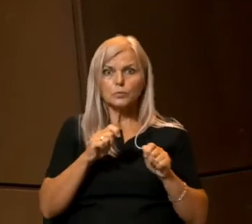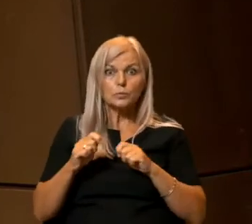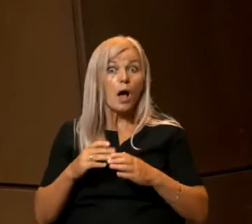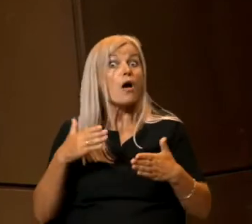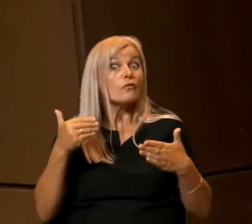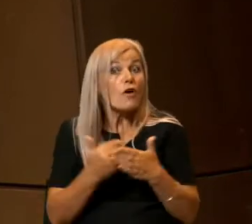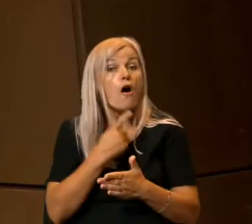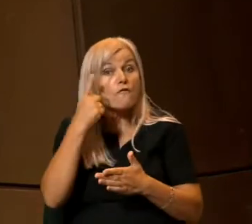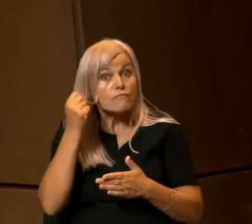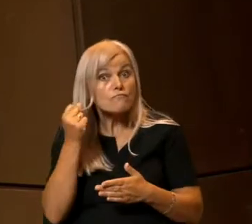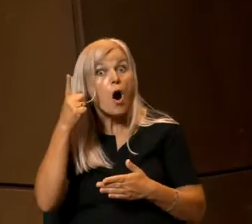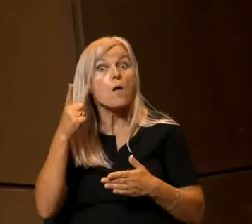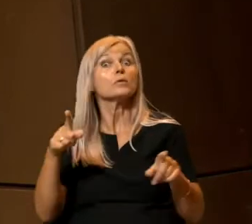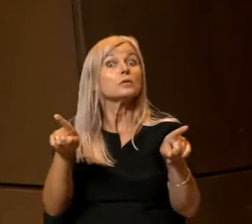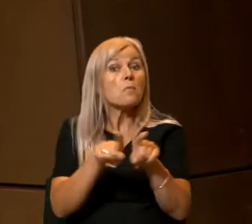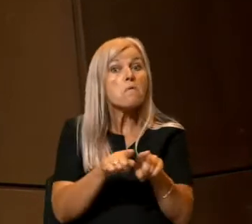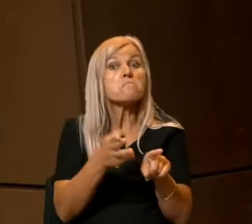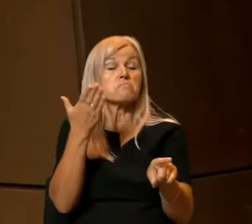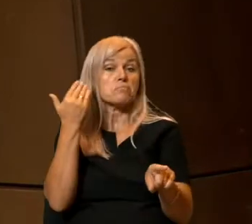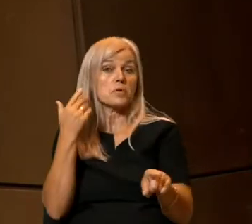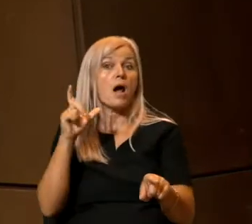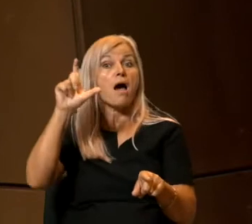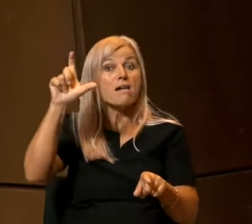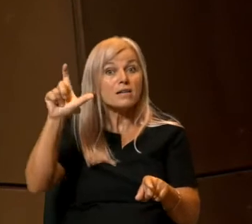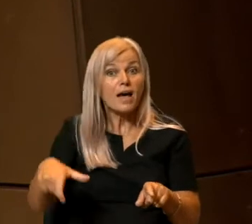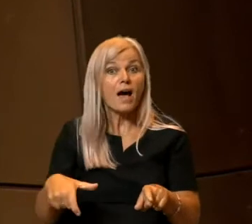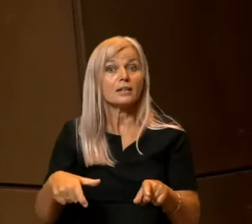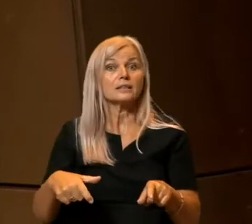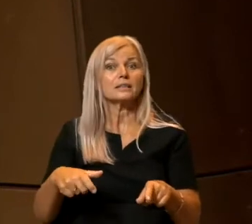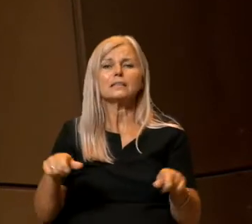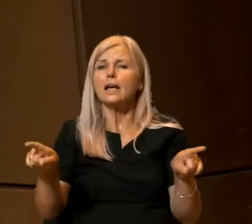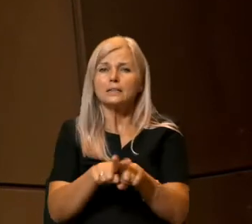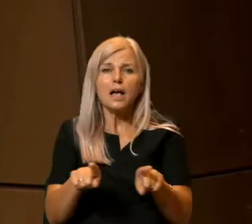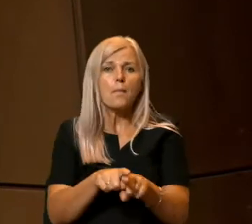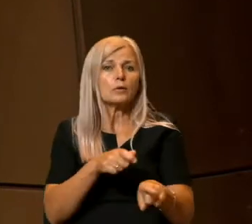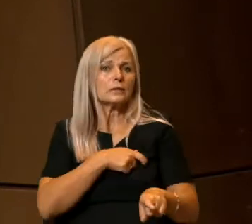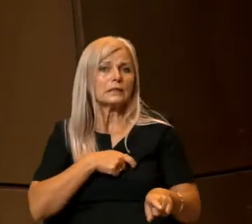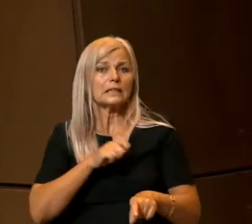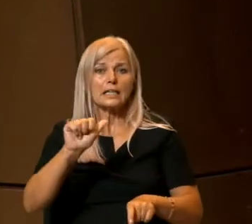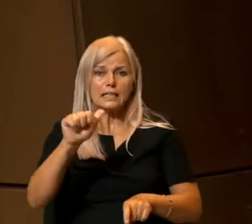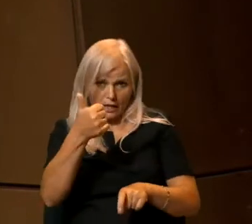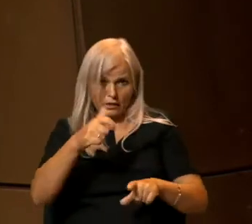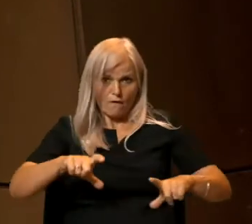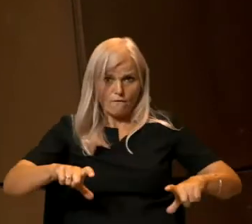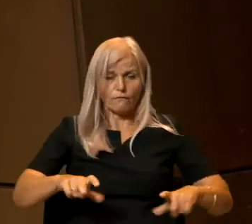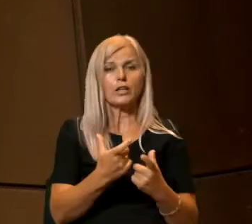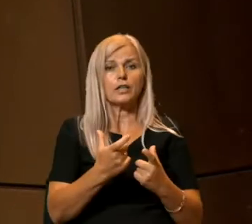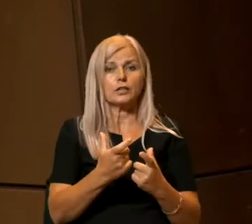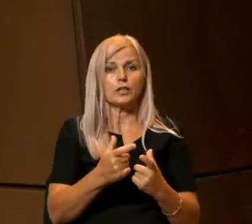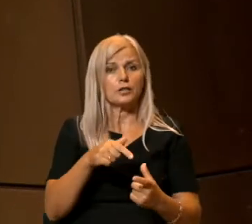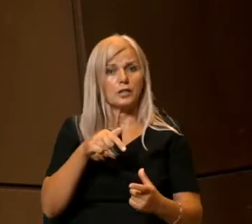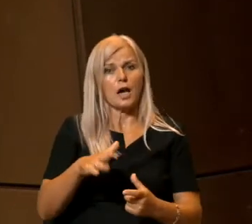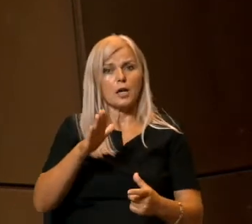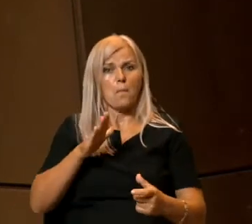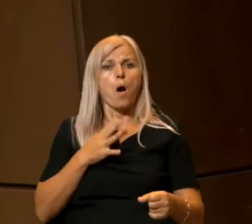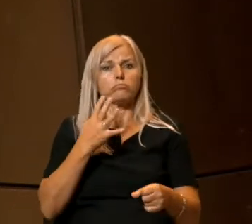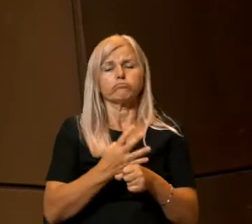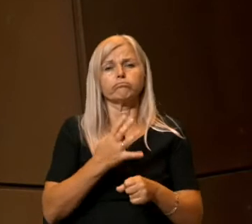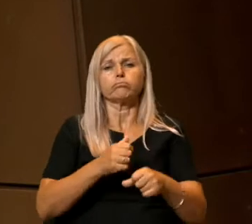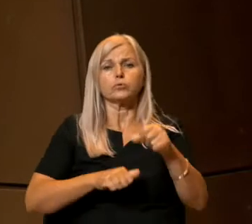pomysł i Gdańsk i Solidarność jest wspaniałym przykładem, że nagle z jednego wydarzenia tutaj